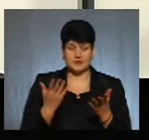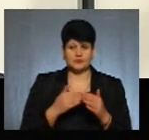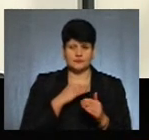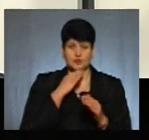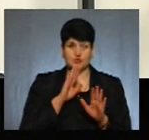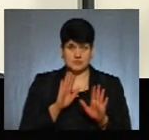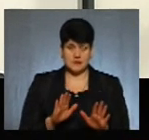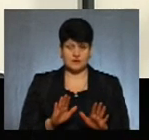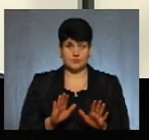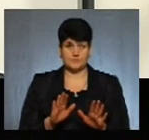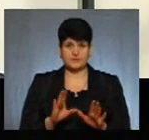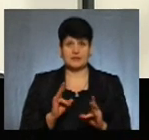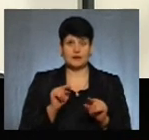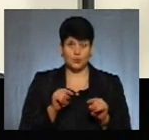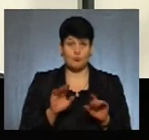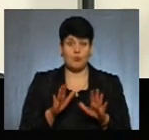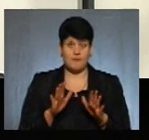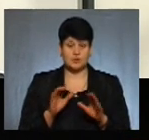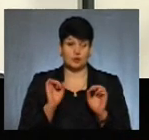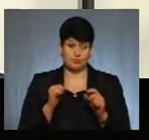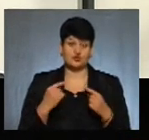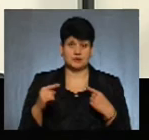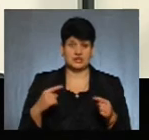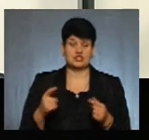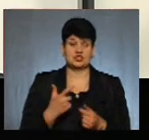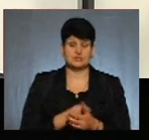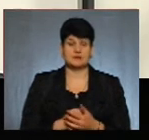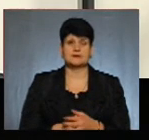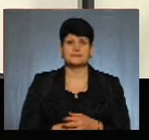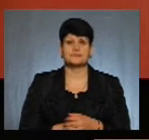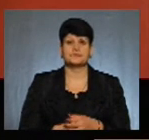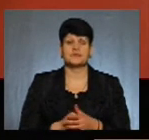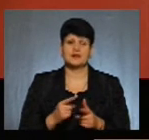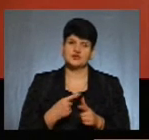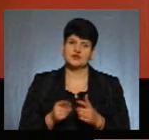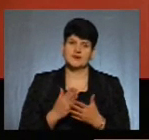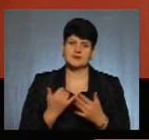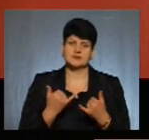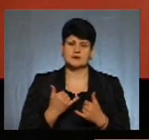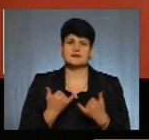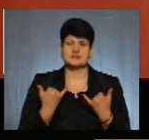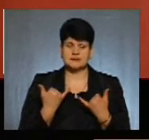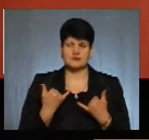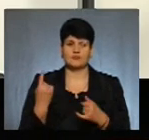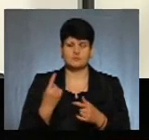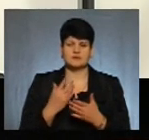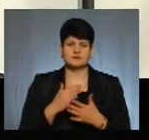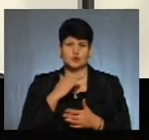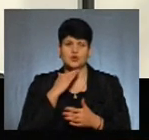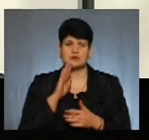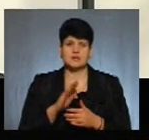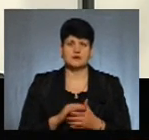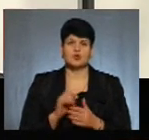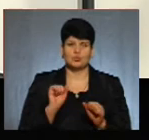є достатньо вакцини от на той момент, то можуть і інші всі щепитися. Чи зараз є достатньо вакцин? Так, в області є достатньо